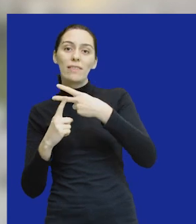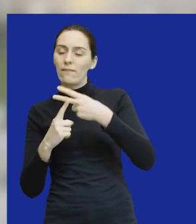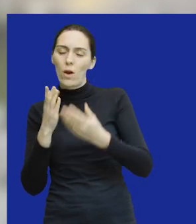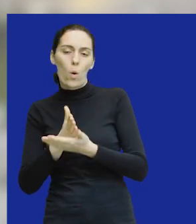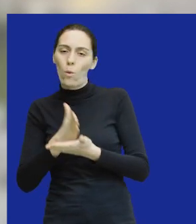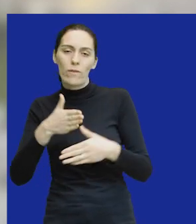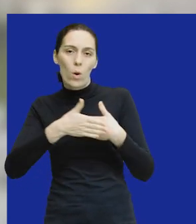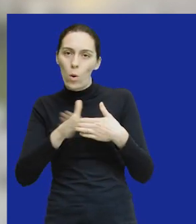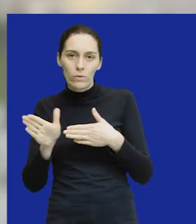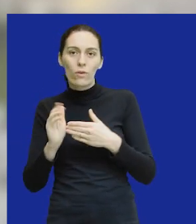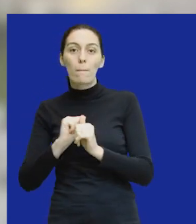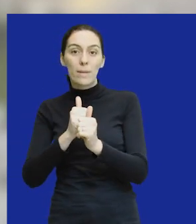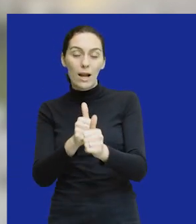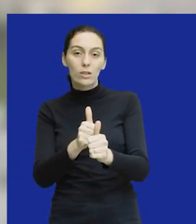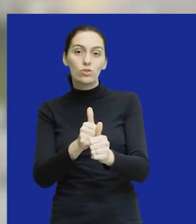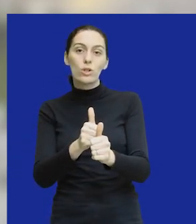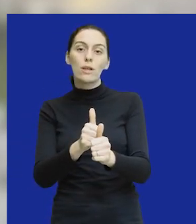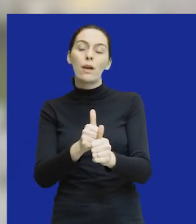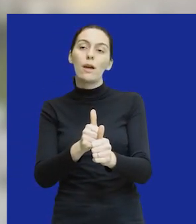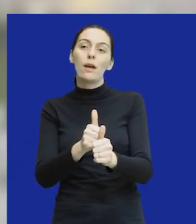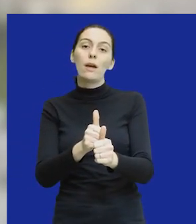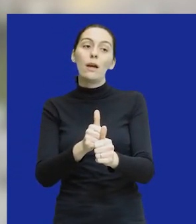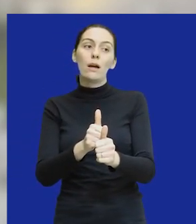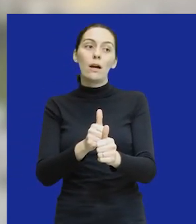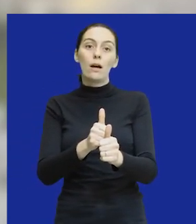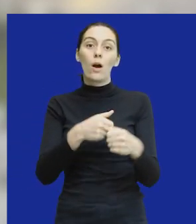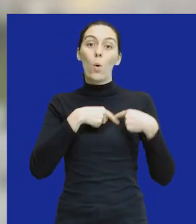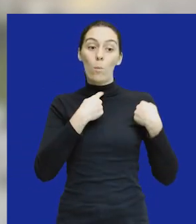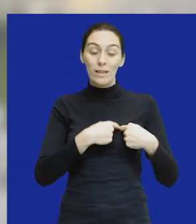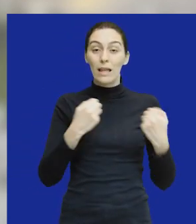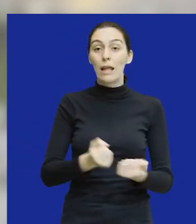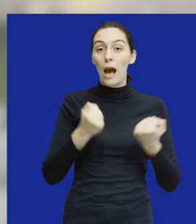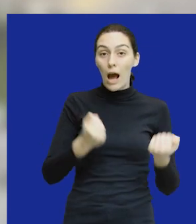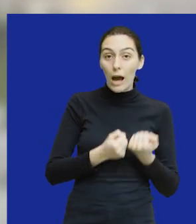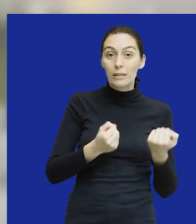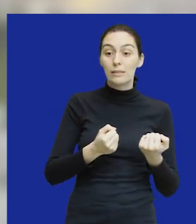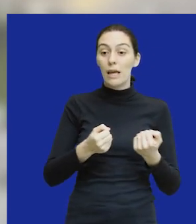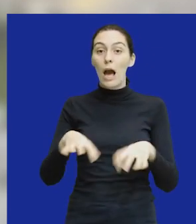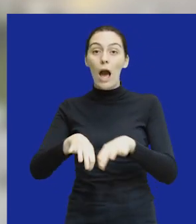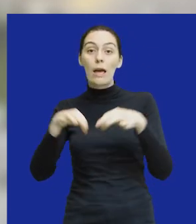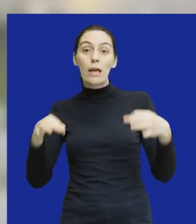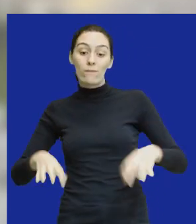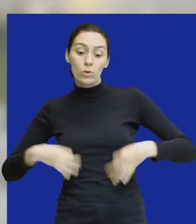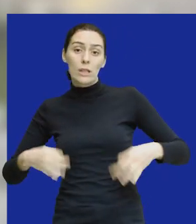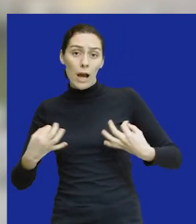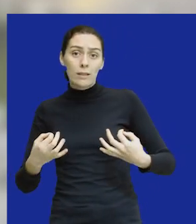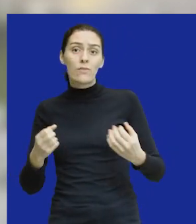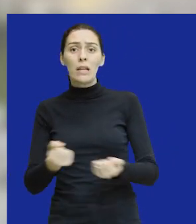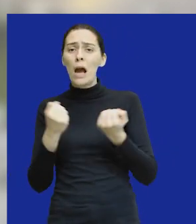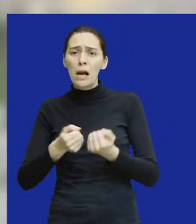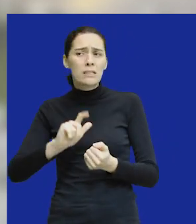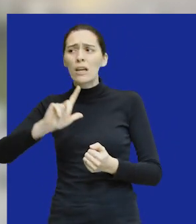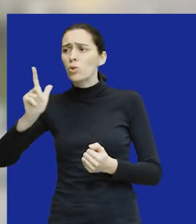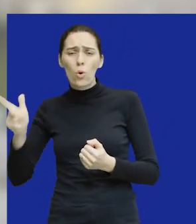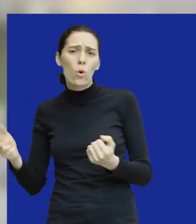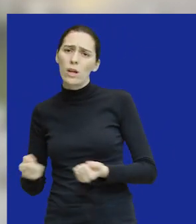je uvijek bila otvorena za praćenje ne samo humanitarnih akcija i javnozdravstvenih akcija oko dijabetesa, nego i svih